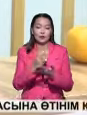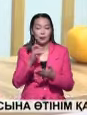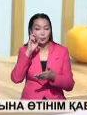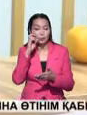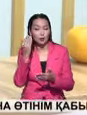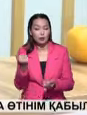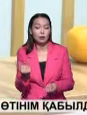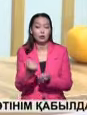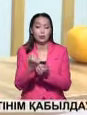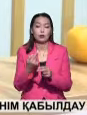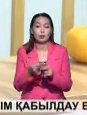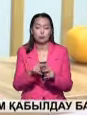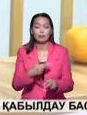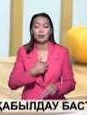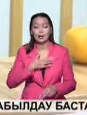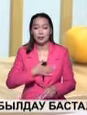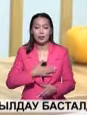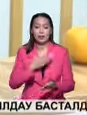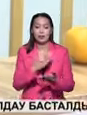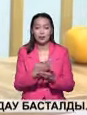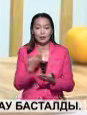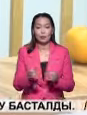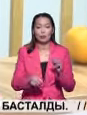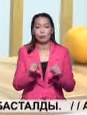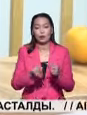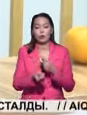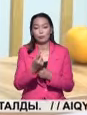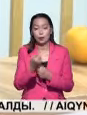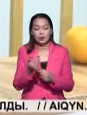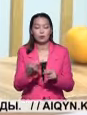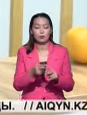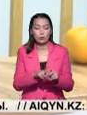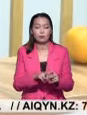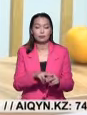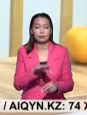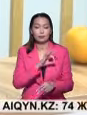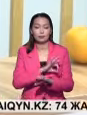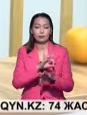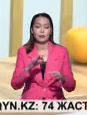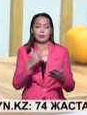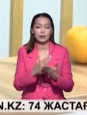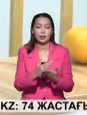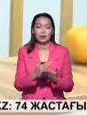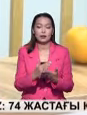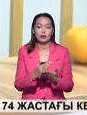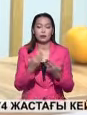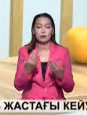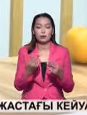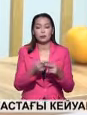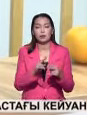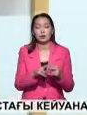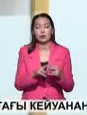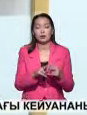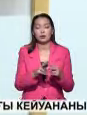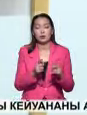көрсетіп отқанына ризамын. Осындай мүмкіндік болып тұрса, қолданып қалғанын жақсы көріп отырмын да. Егер де осындай қызы келіншектер көп болып